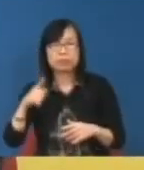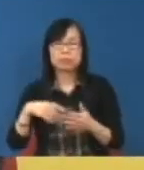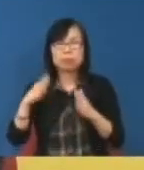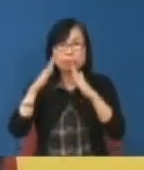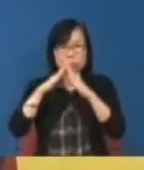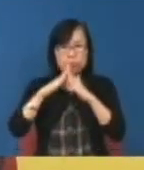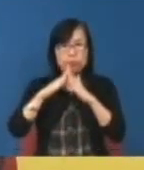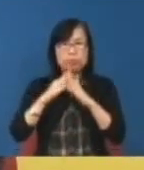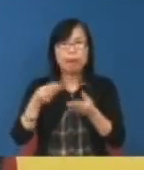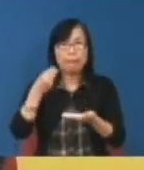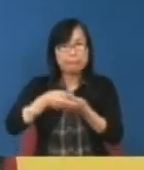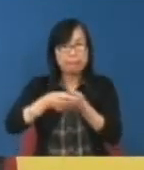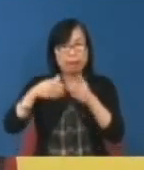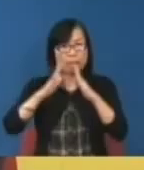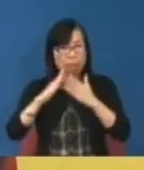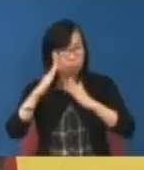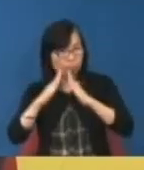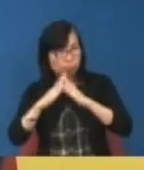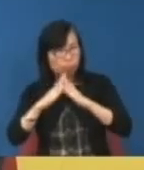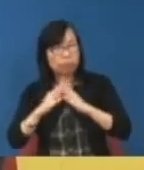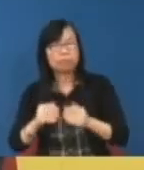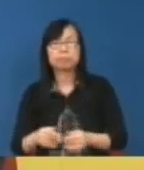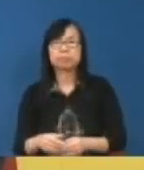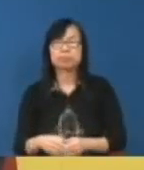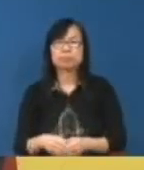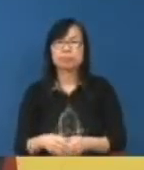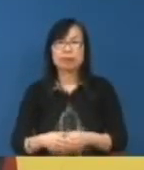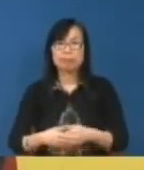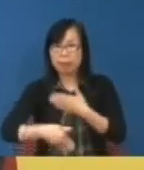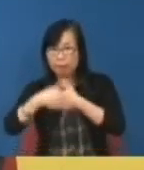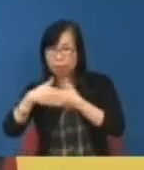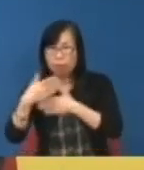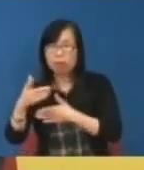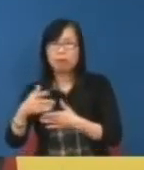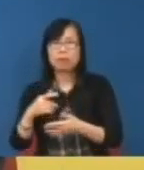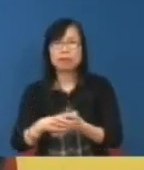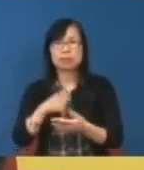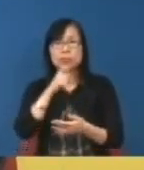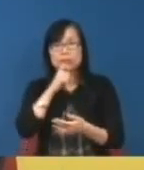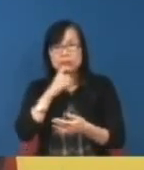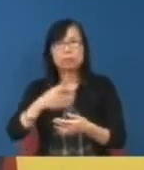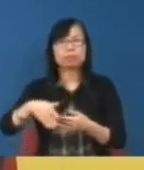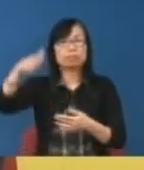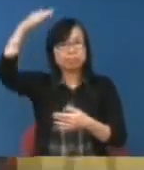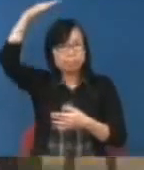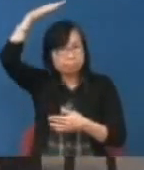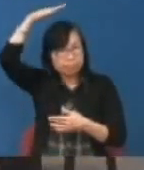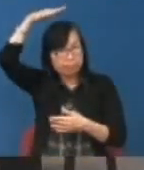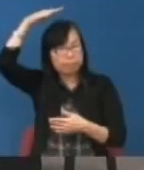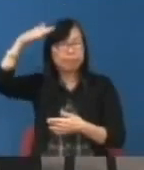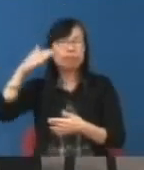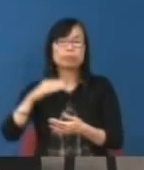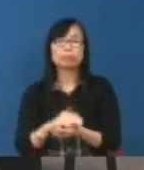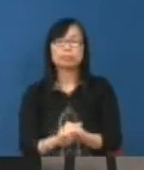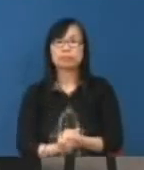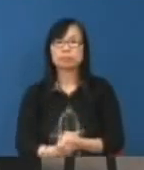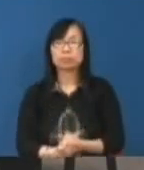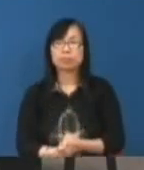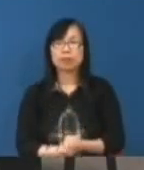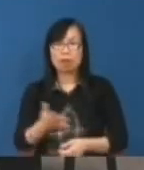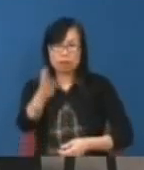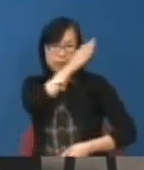咁嘅機會上樓，而希望有一個騙瓦遮頭嘅，即係話俾一個。比較能